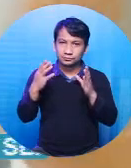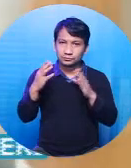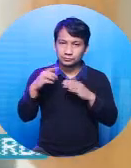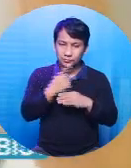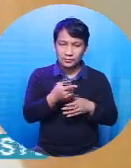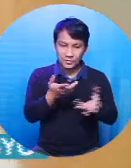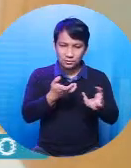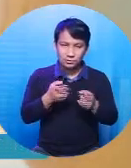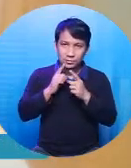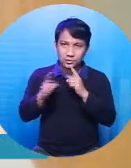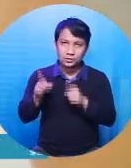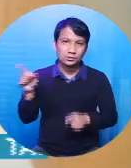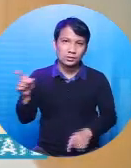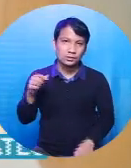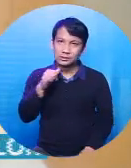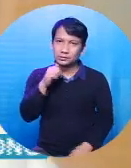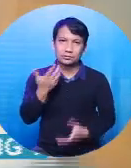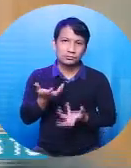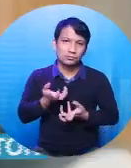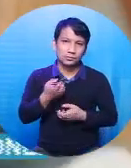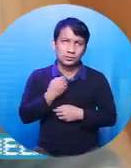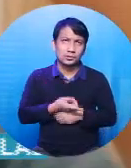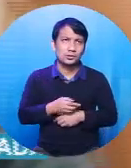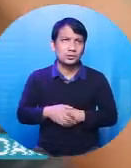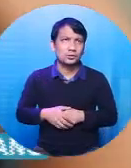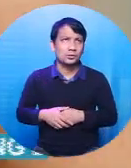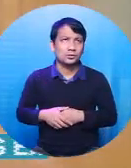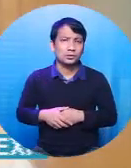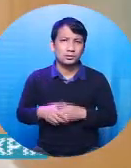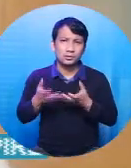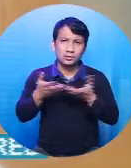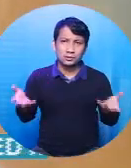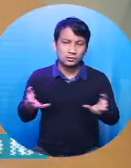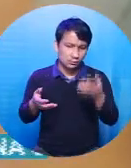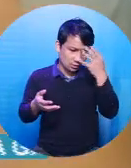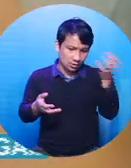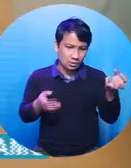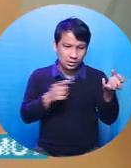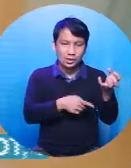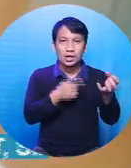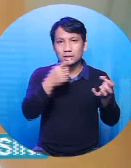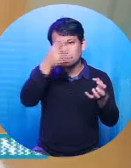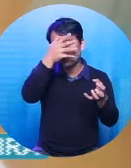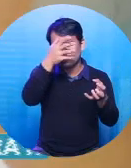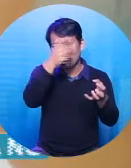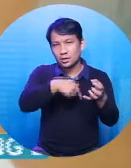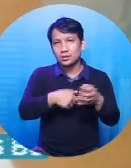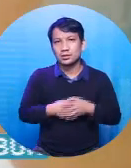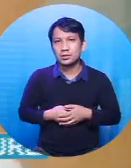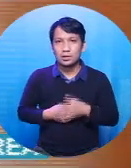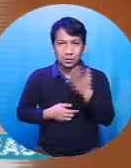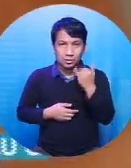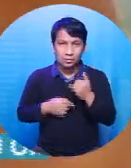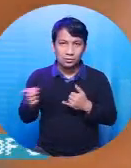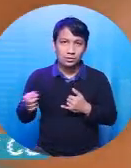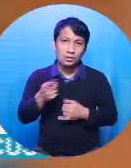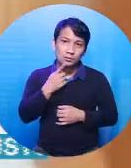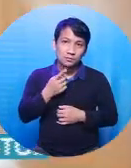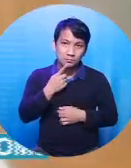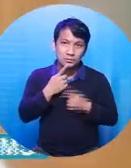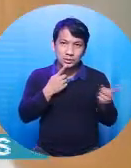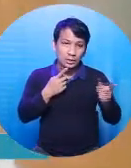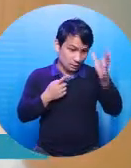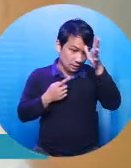mo. Okay. Kaya managalit ka rin si Papa. Alam mo, mamis ka rin naman